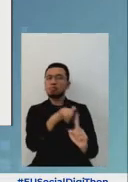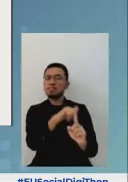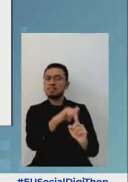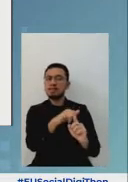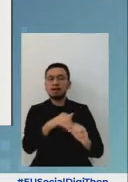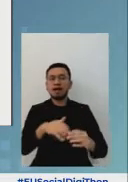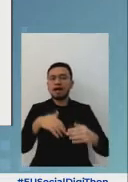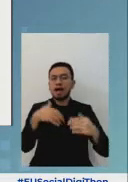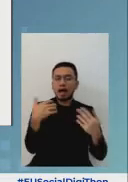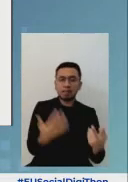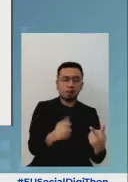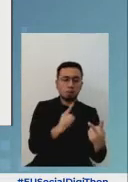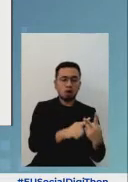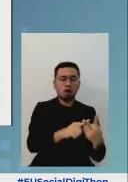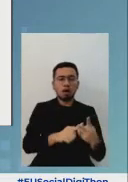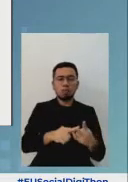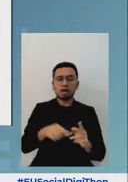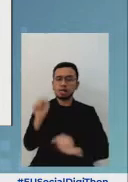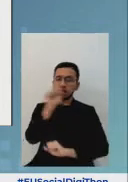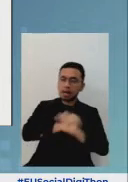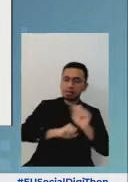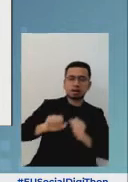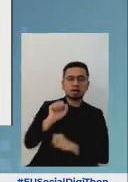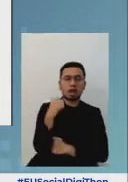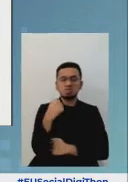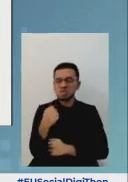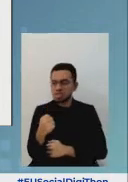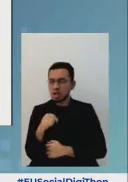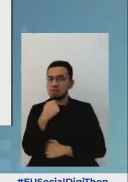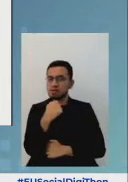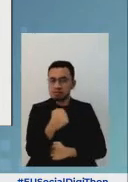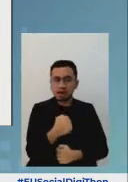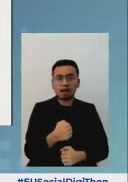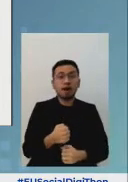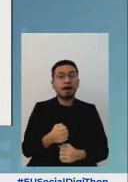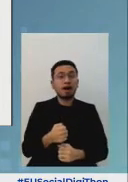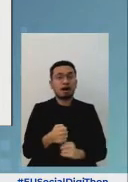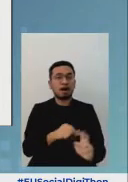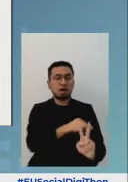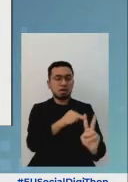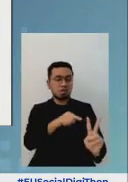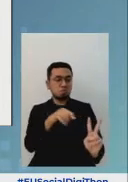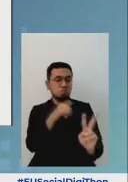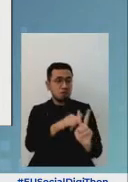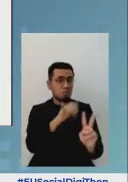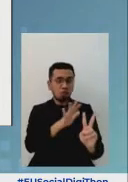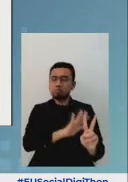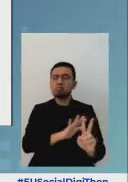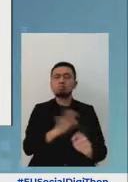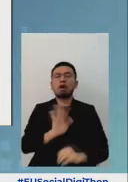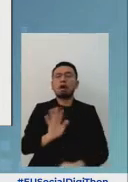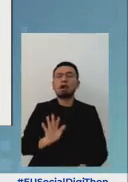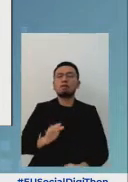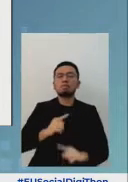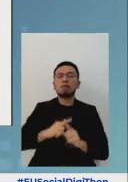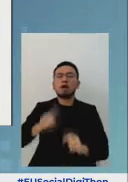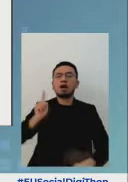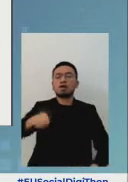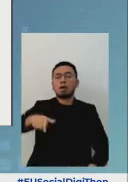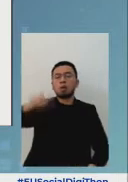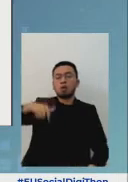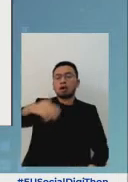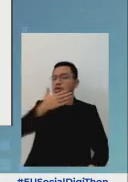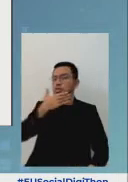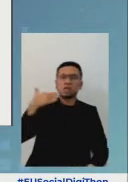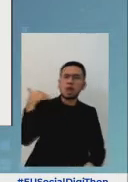di sesuatu hal, dibully. Enggak, yang pinter bisa dibully, yang cantik bisa dibully. Banyak artis loh yang dibully, ya.